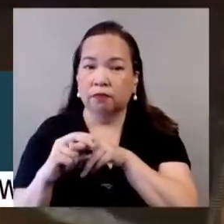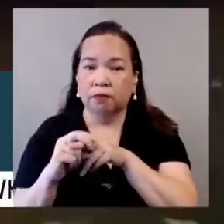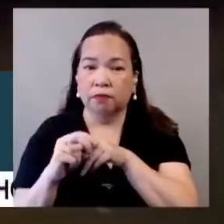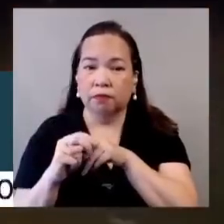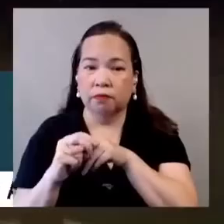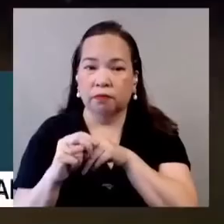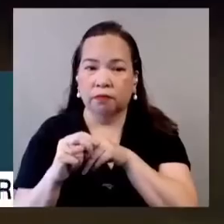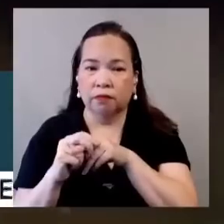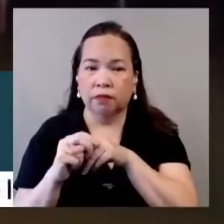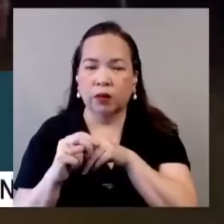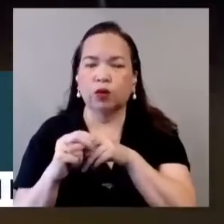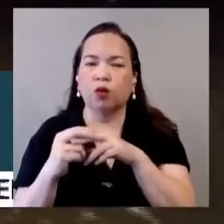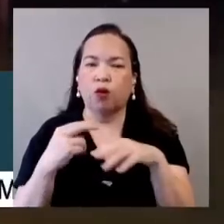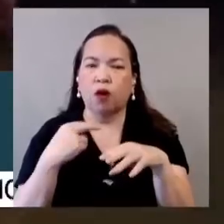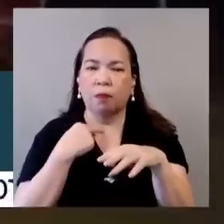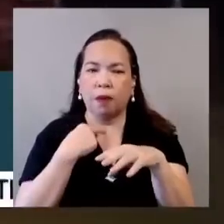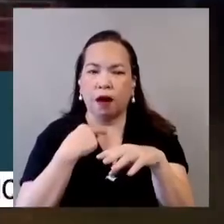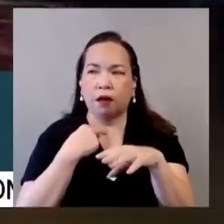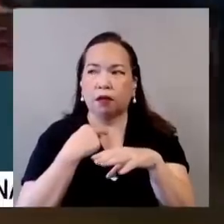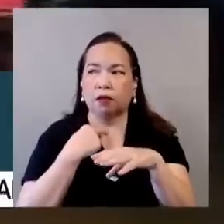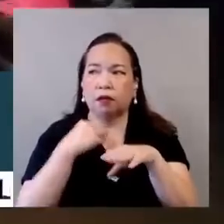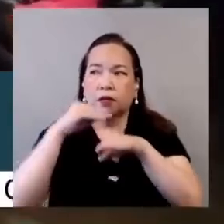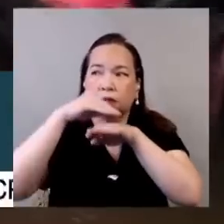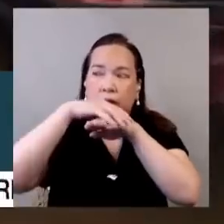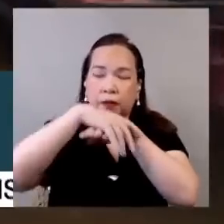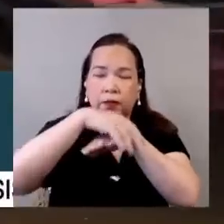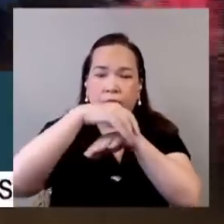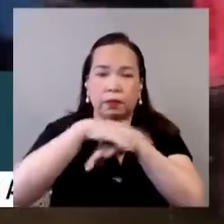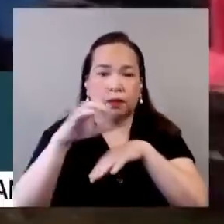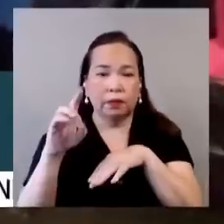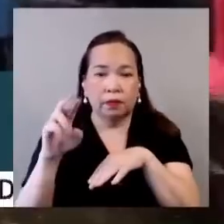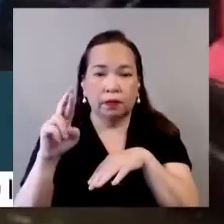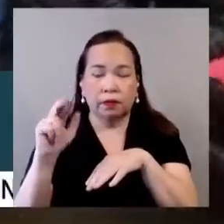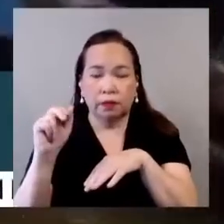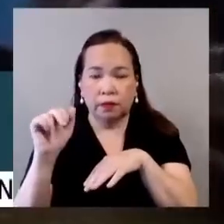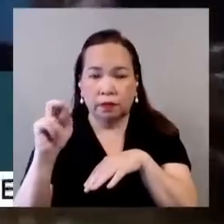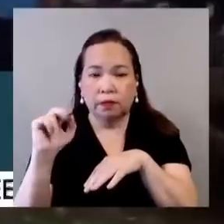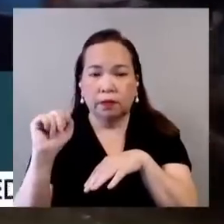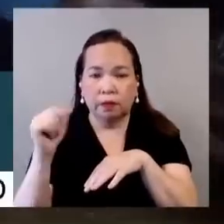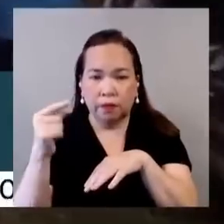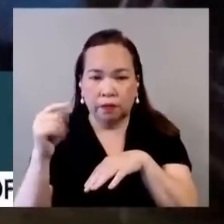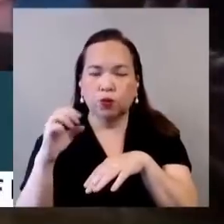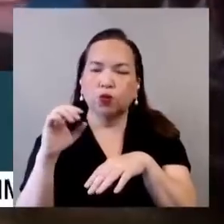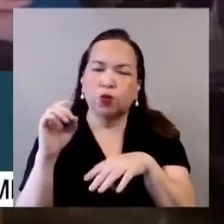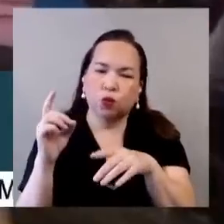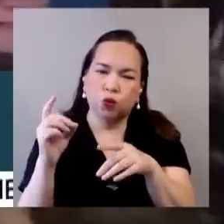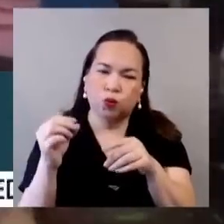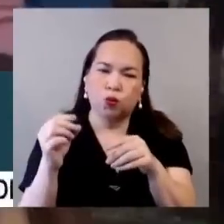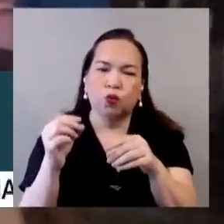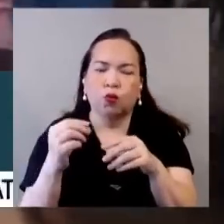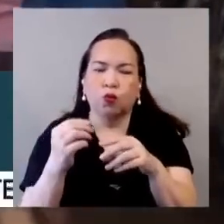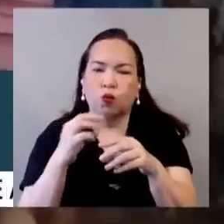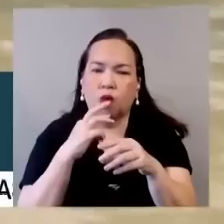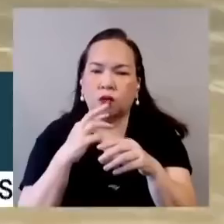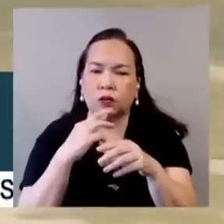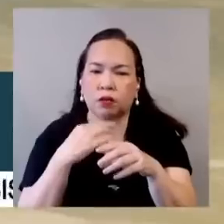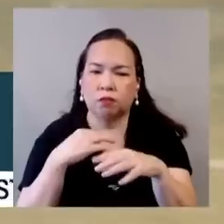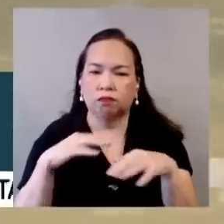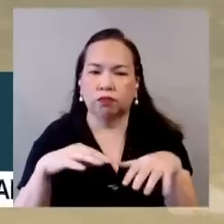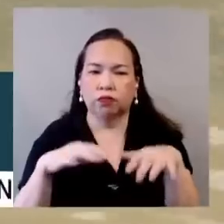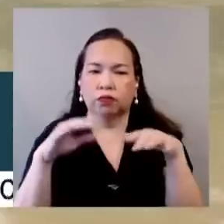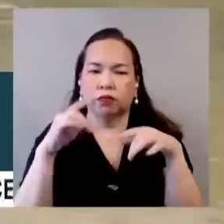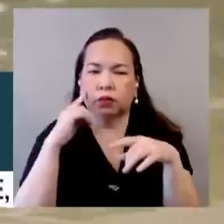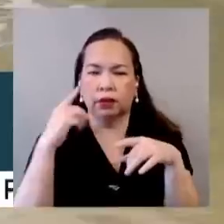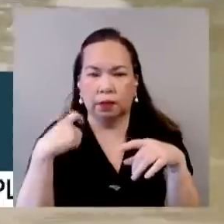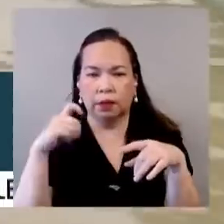yung drainage, kaya po medyo dun po nagkakaroon ng stock ng tubig. So kailangan po talaga magkaroon ng assessment.